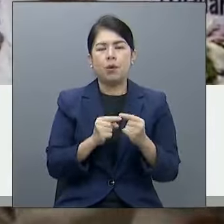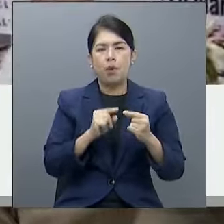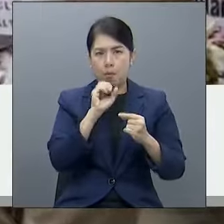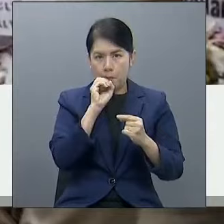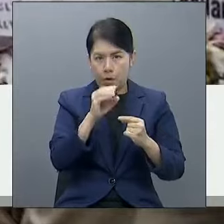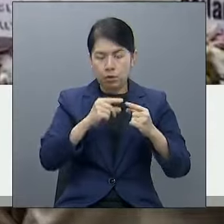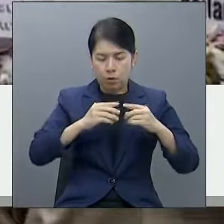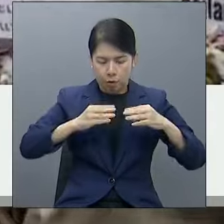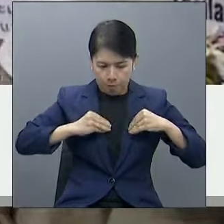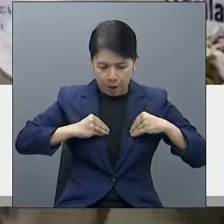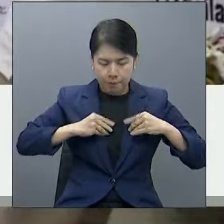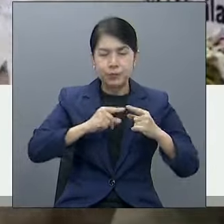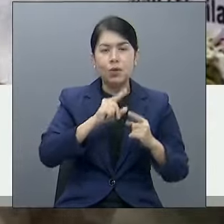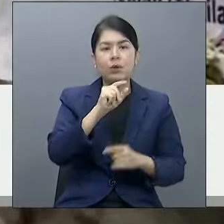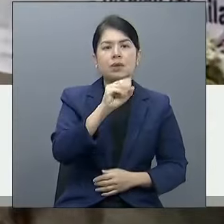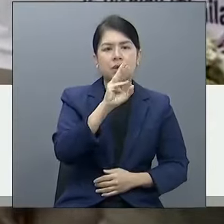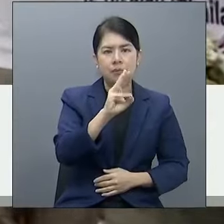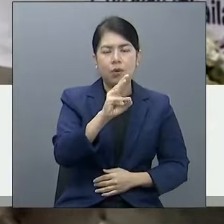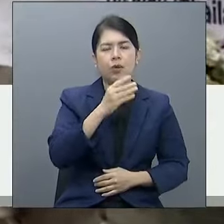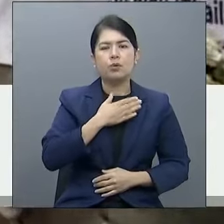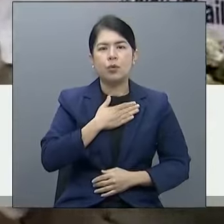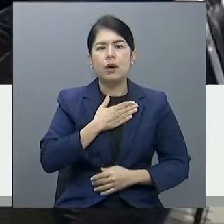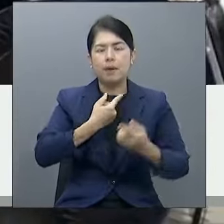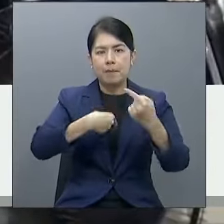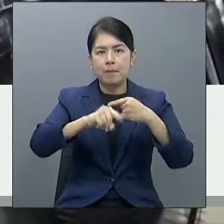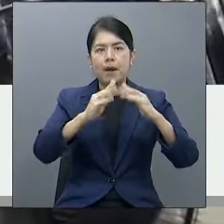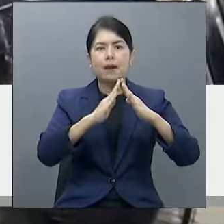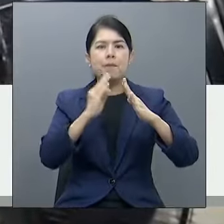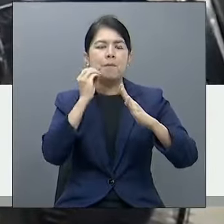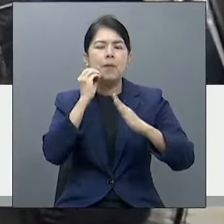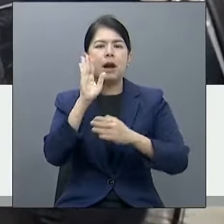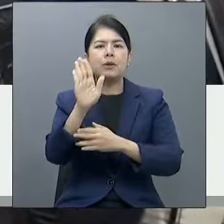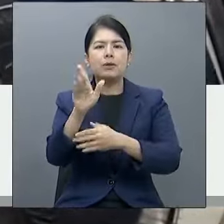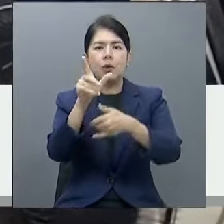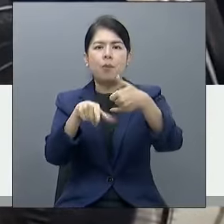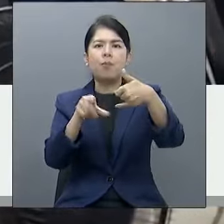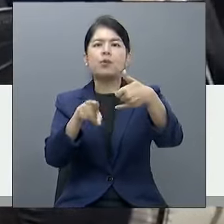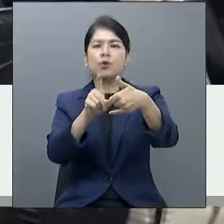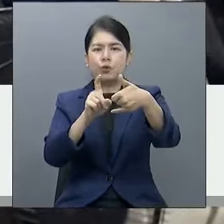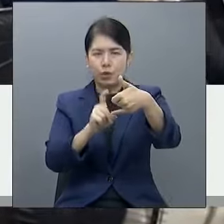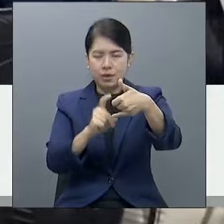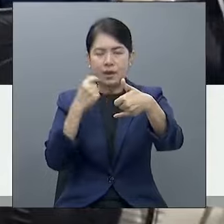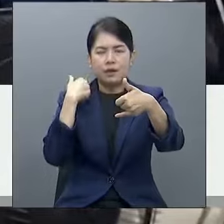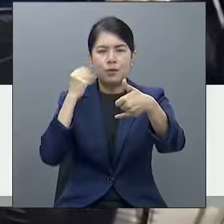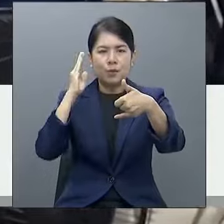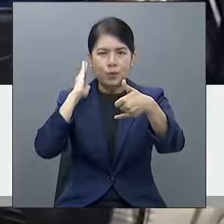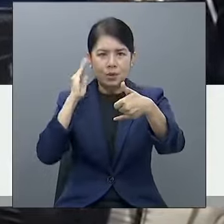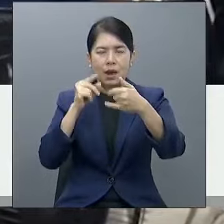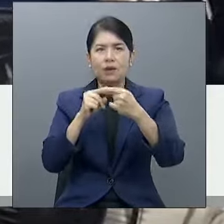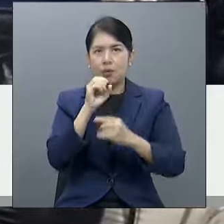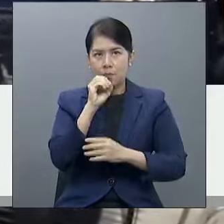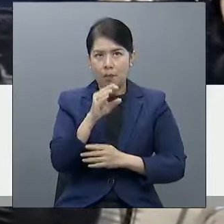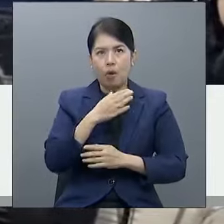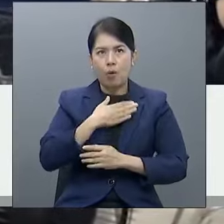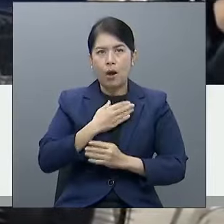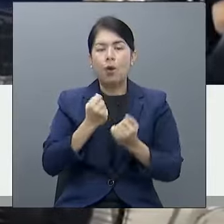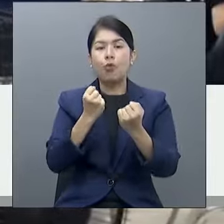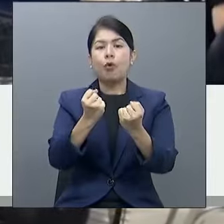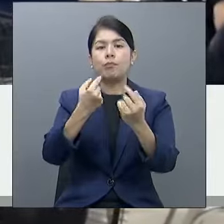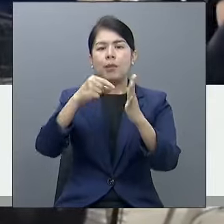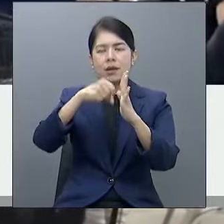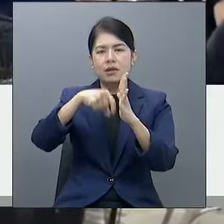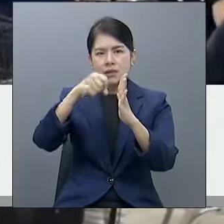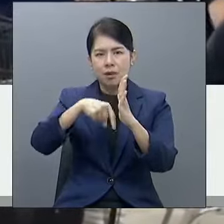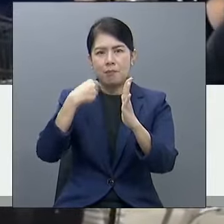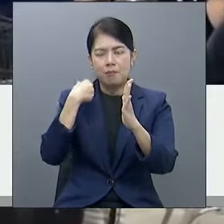มเป็นวันก่อนเกิดเหตุได้ไปที่บ้านของนายกิติโชติหรือว่านายกิติผู้ต้องหาจริงบอกว่าเอารถไปซ่อมแล้วก็เอารถมาล้